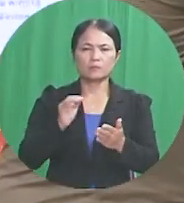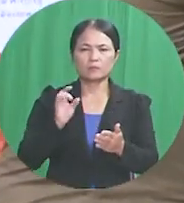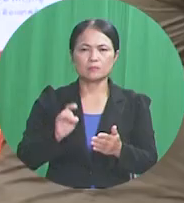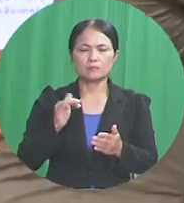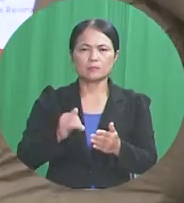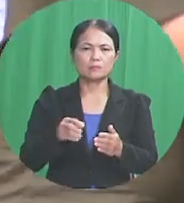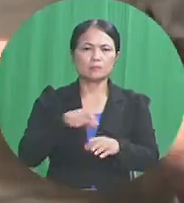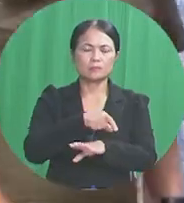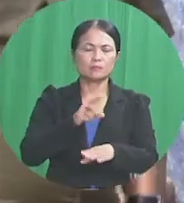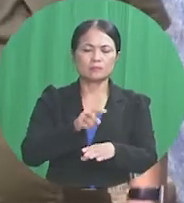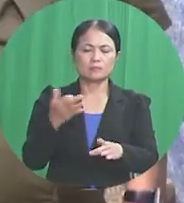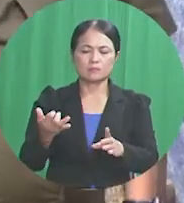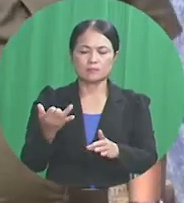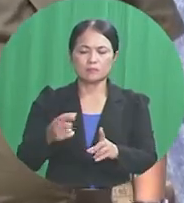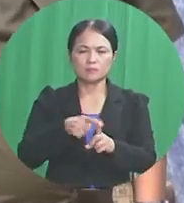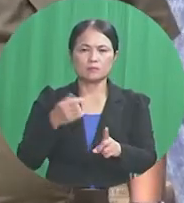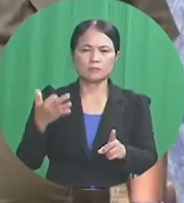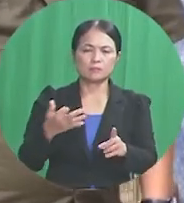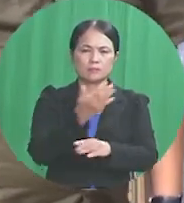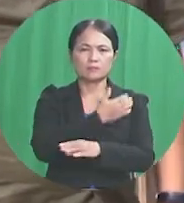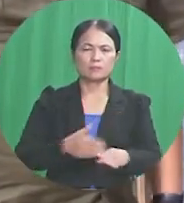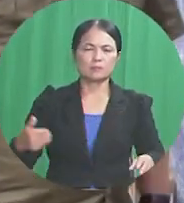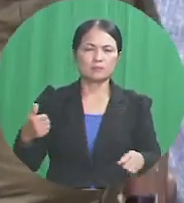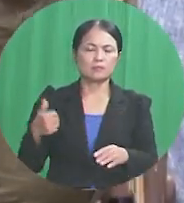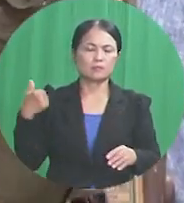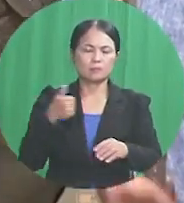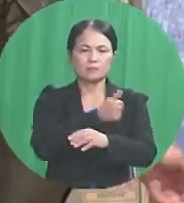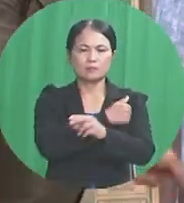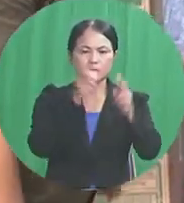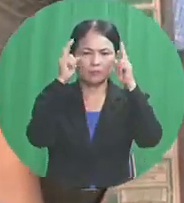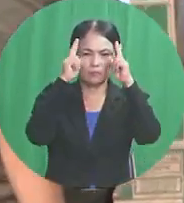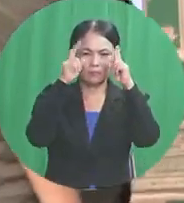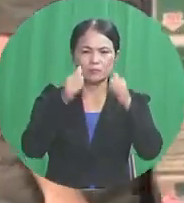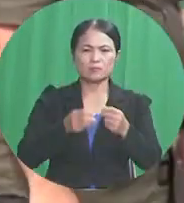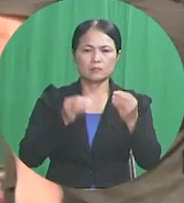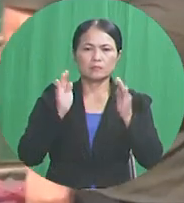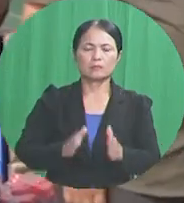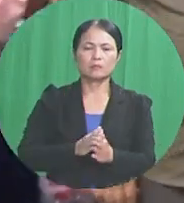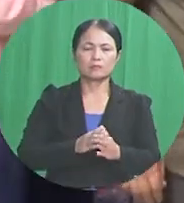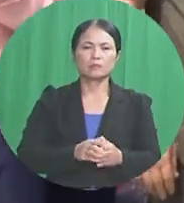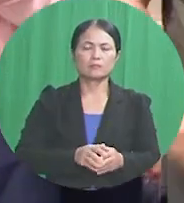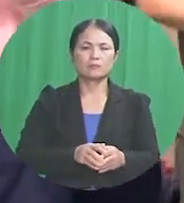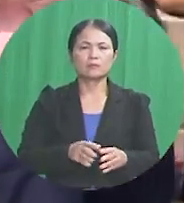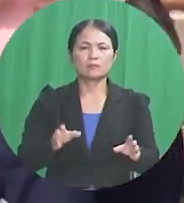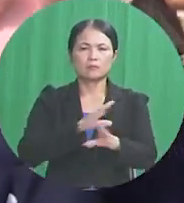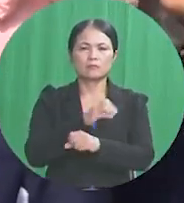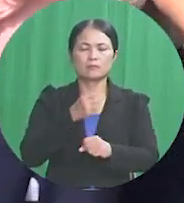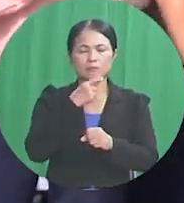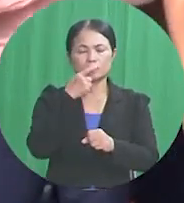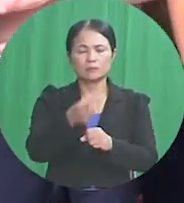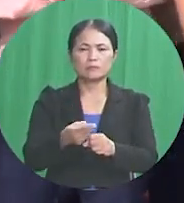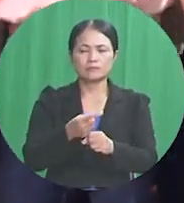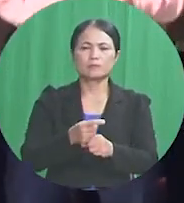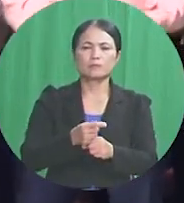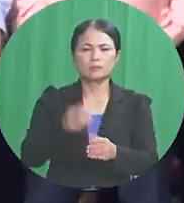กาปีทั้งไงตีดอกประปีคายไซฮานิสำดัดอาเกะมหาเซนาประเดโจฮอนไซนิยุรัฐมนตรีบานทลายบัญเจอัมปีก